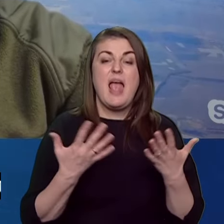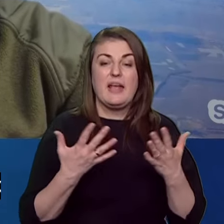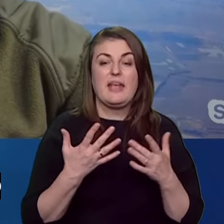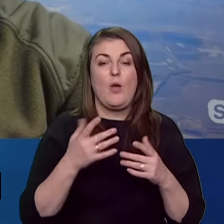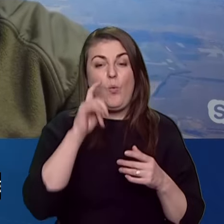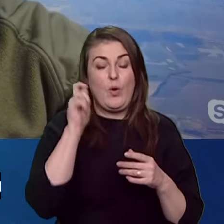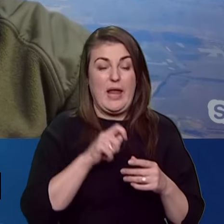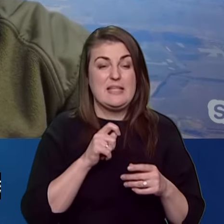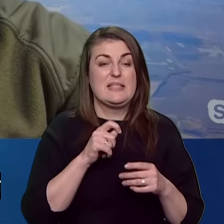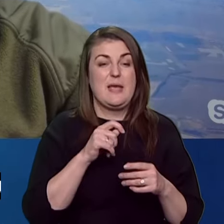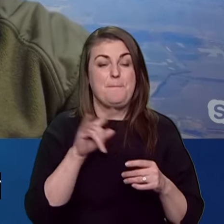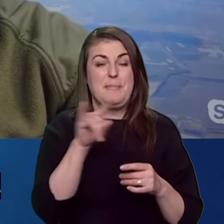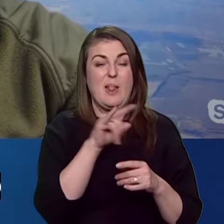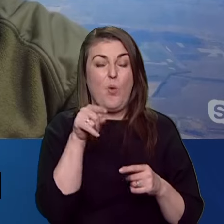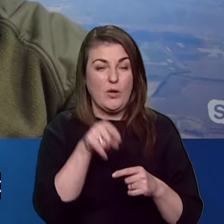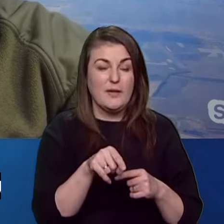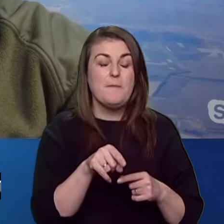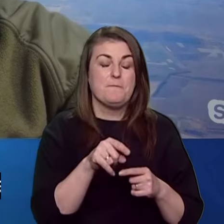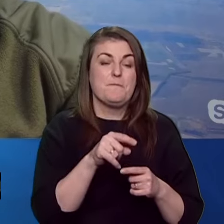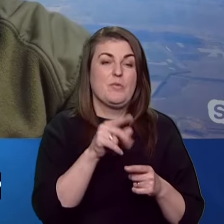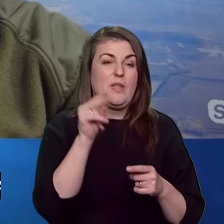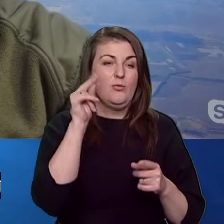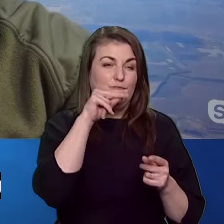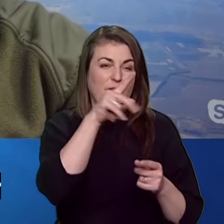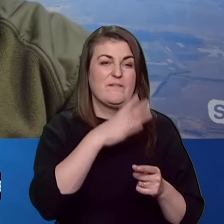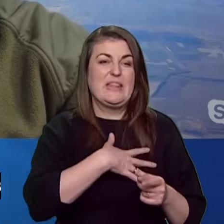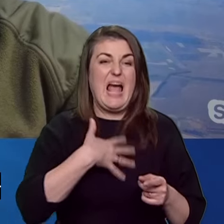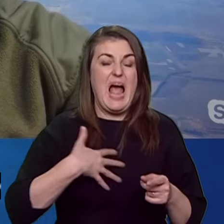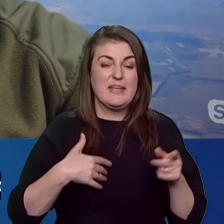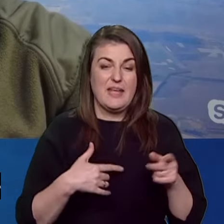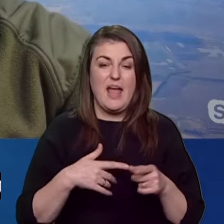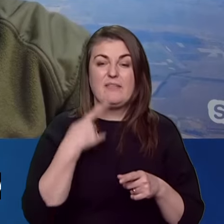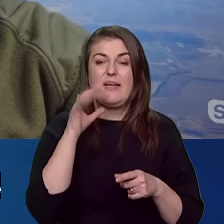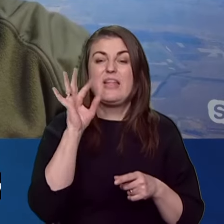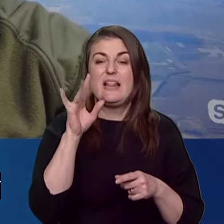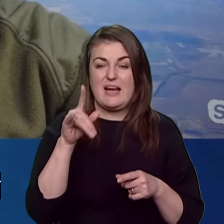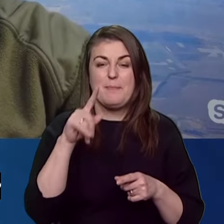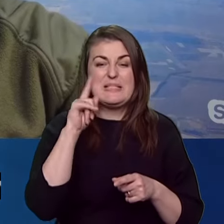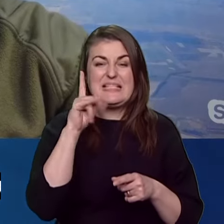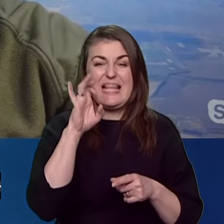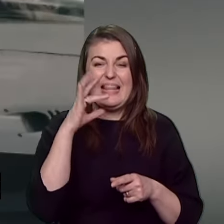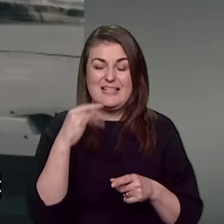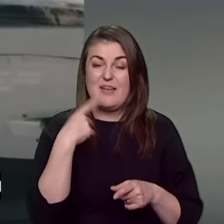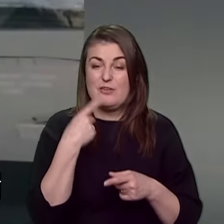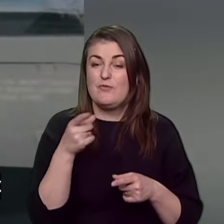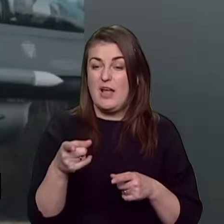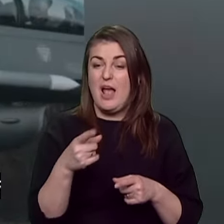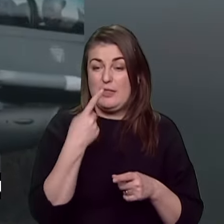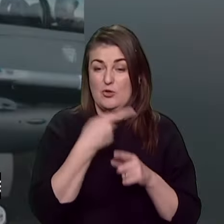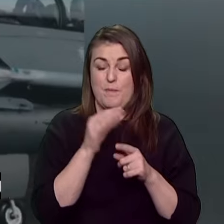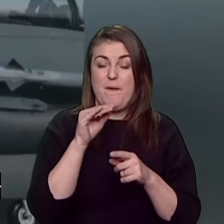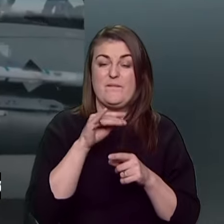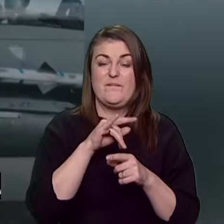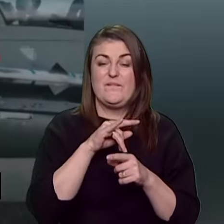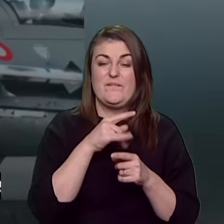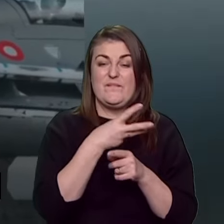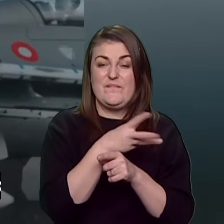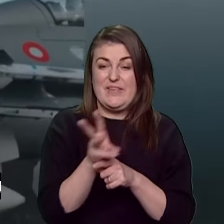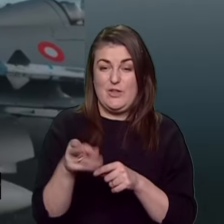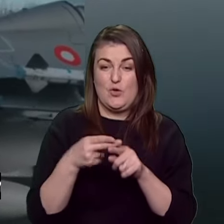Данії. Відповідне відео оприлюднив президент України Володимир Зеленський у Телеграм. Ви вже про це згадували також. Датоване відео лютого